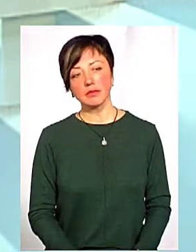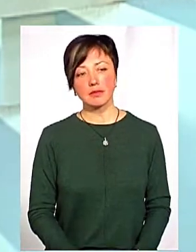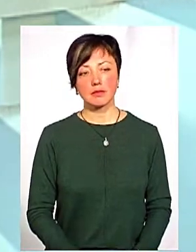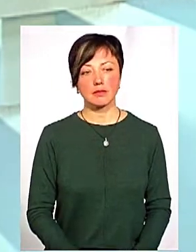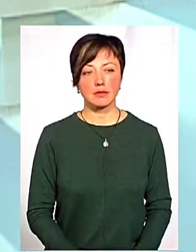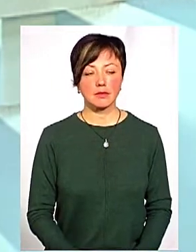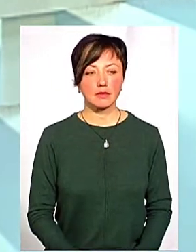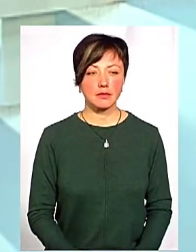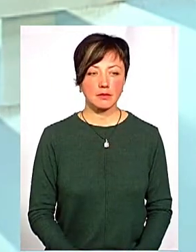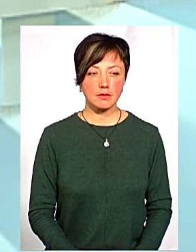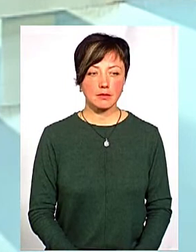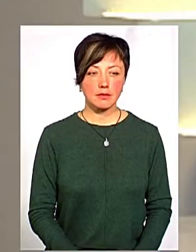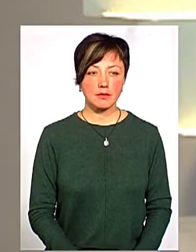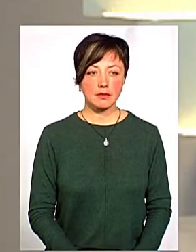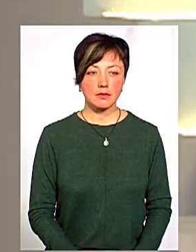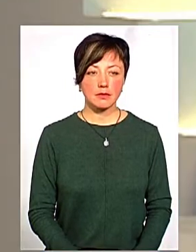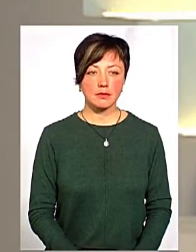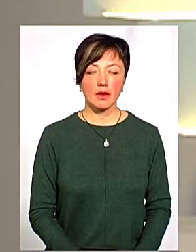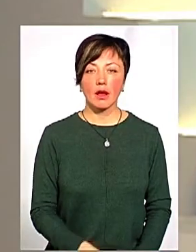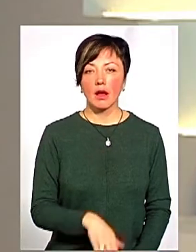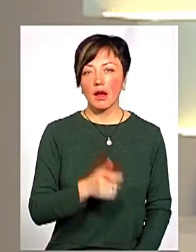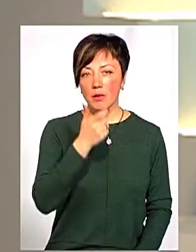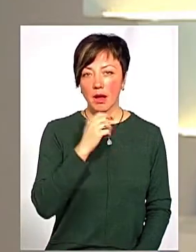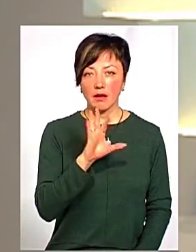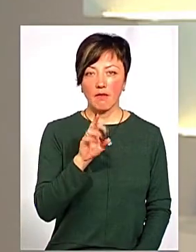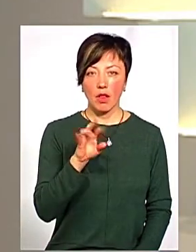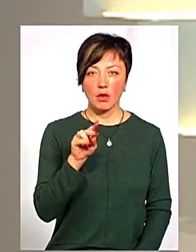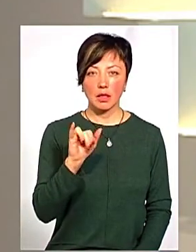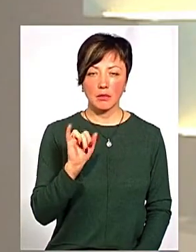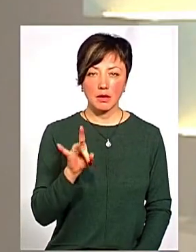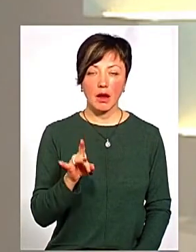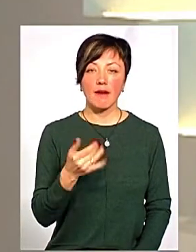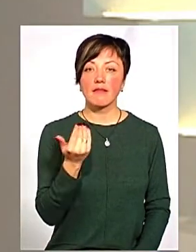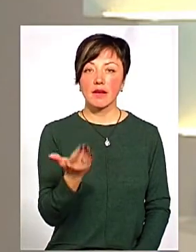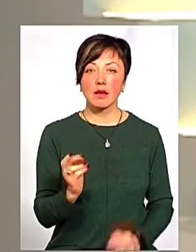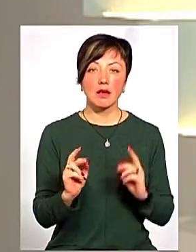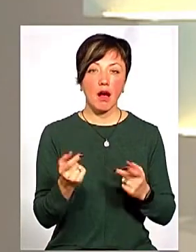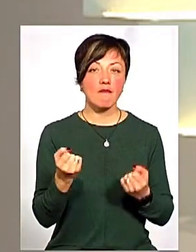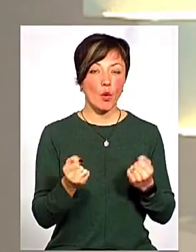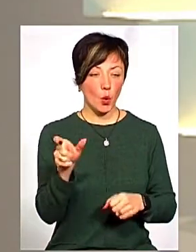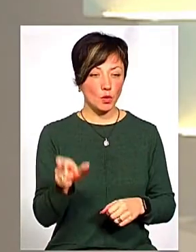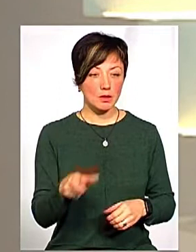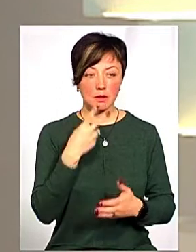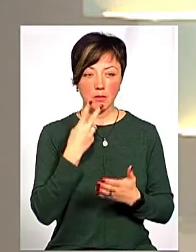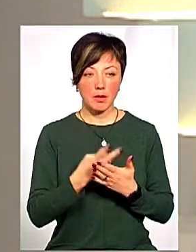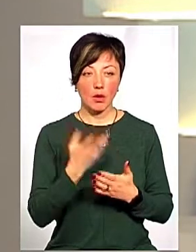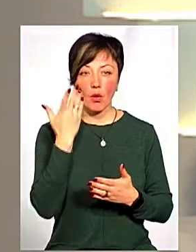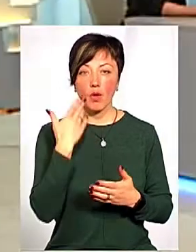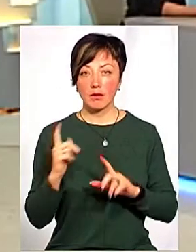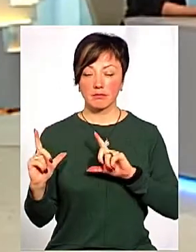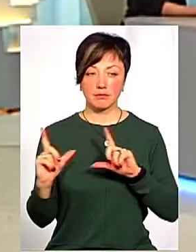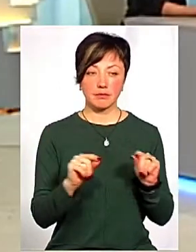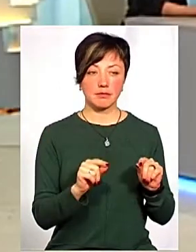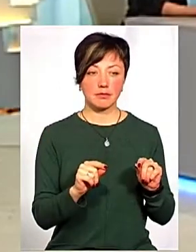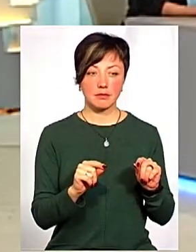патрульних претензій від водіїв. Володимире, а от ви, як водій, коли бачите, коли